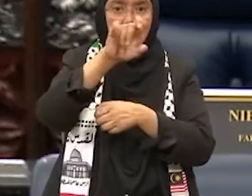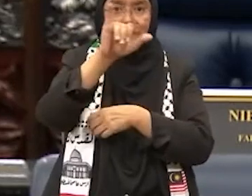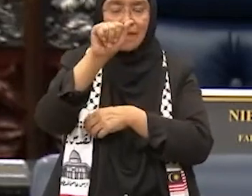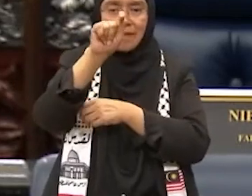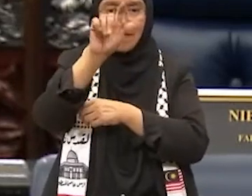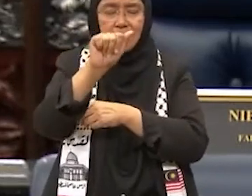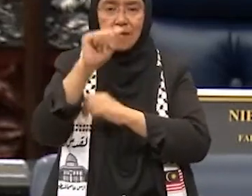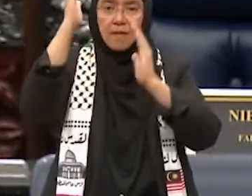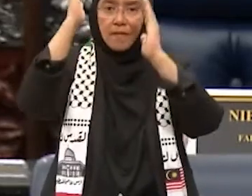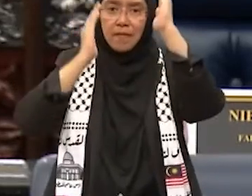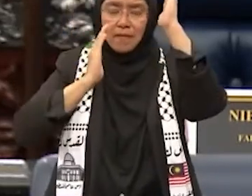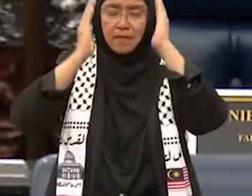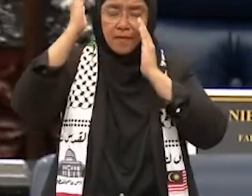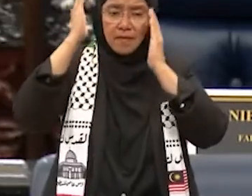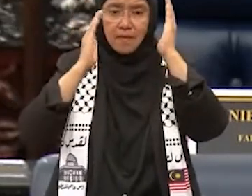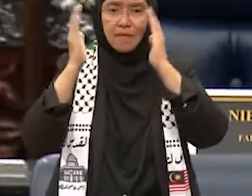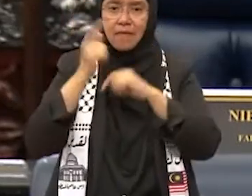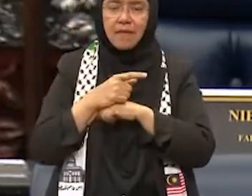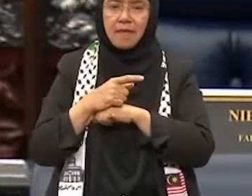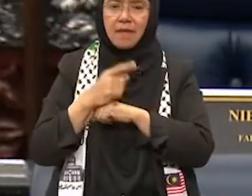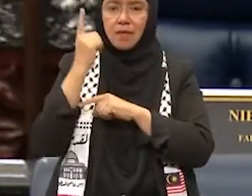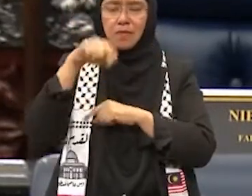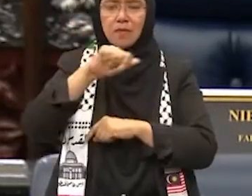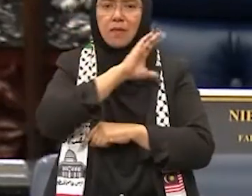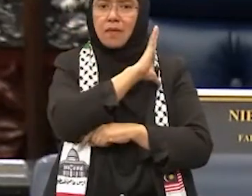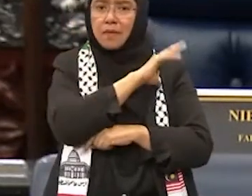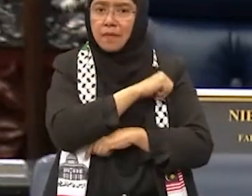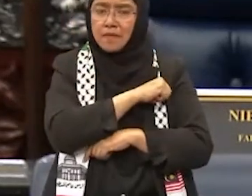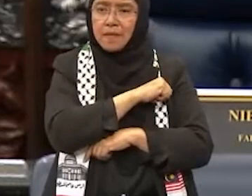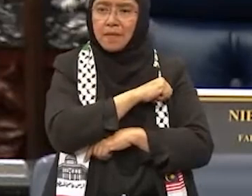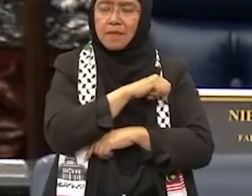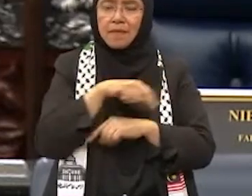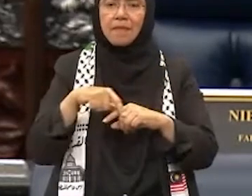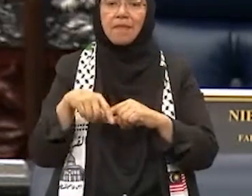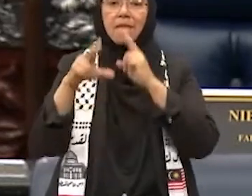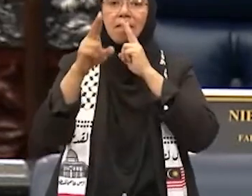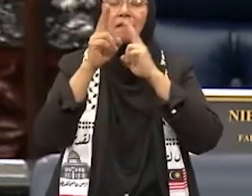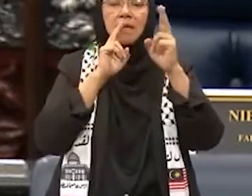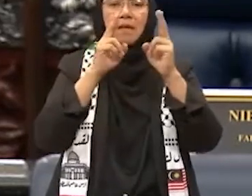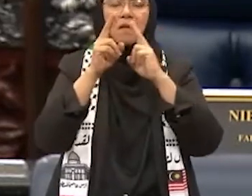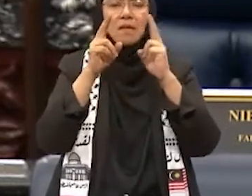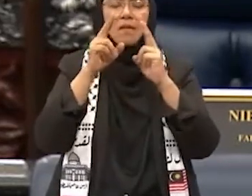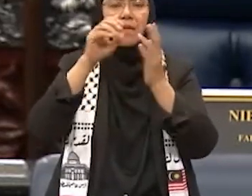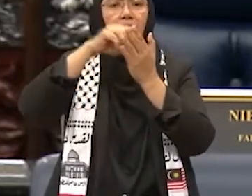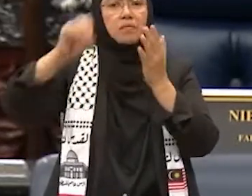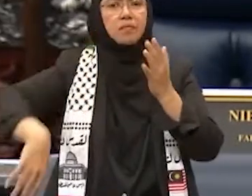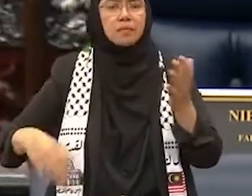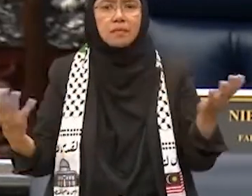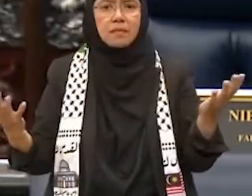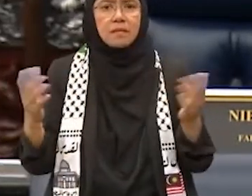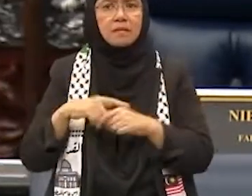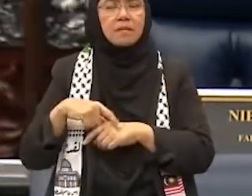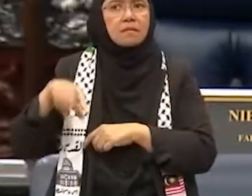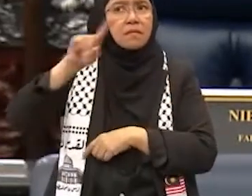daripada yang mengandungi ucapan yang amat berhormat Perdana Menteri telah diturunkan dan bila kita tanya dengan pihak tiktok Kenapa katanya